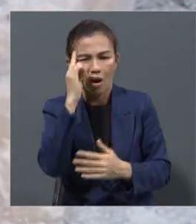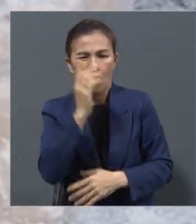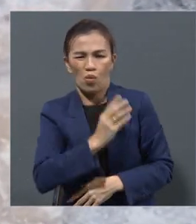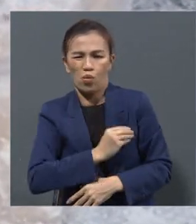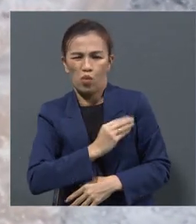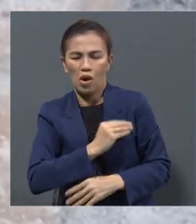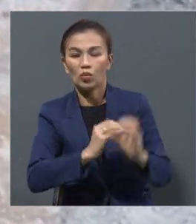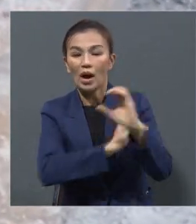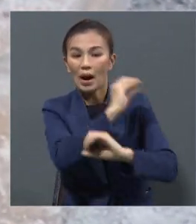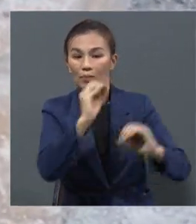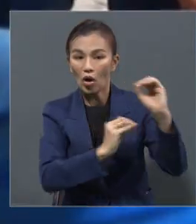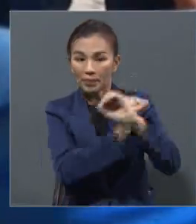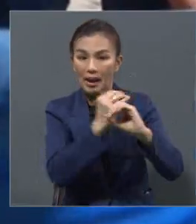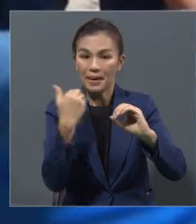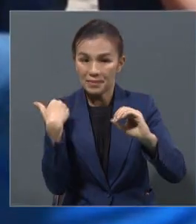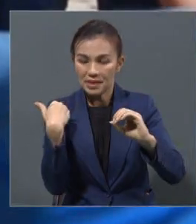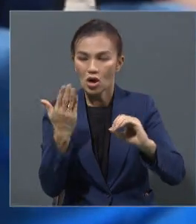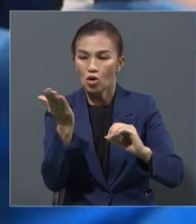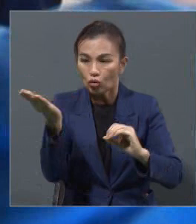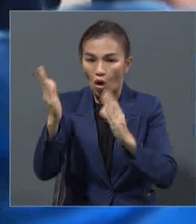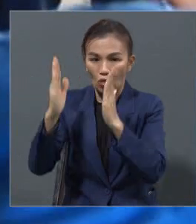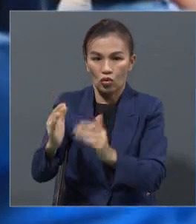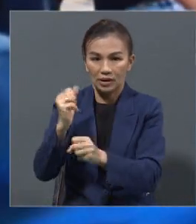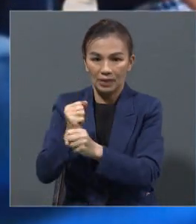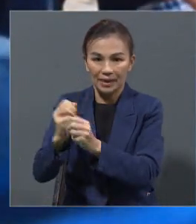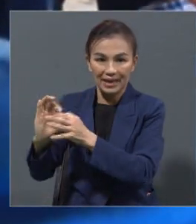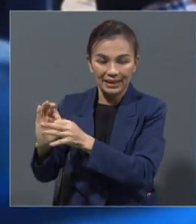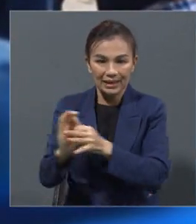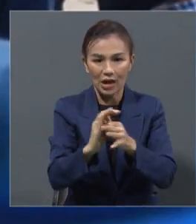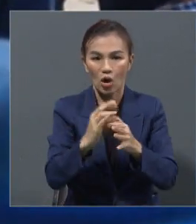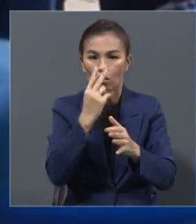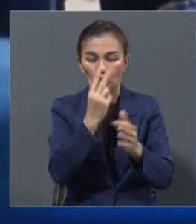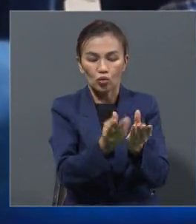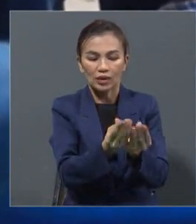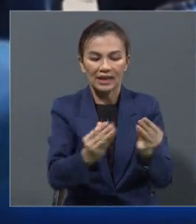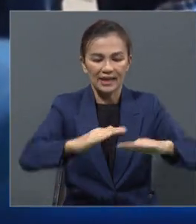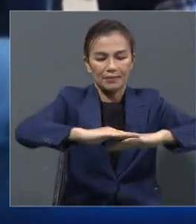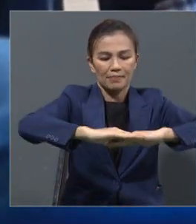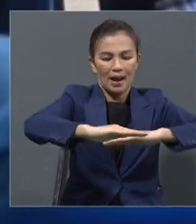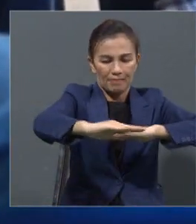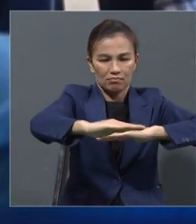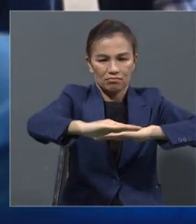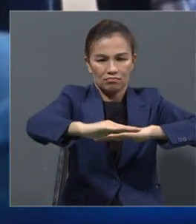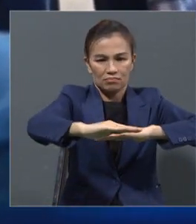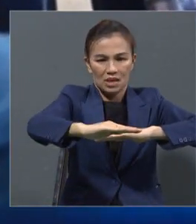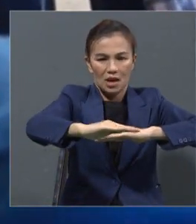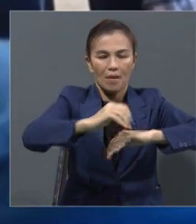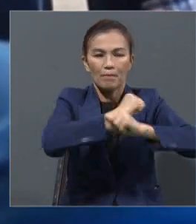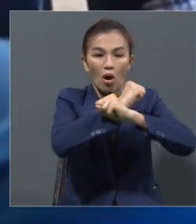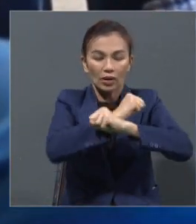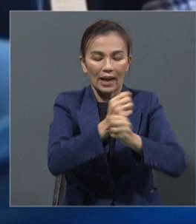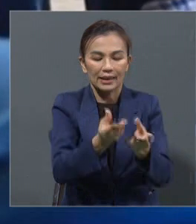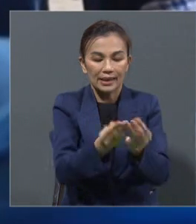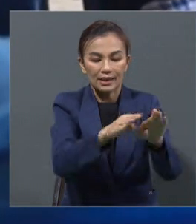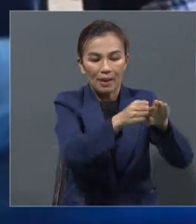เรื่องความปลอดภัยอยู่นะอยากจะให้หน่วยงานที่เกี่ยวข้องเนี่ยมาบดอัดพื้นดินลูกรังให้มันเรียบเพื่อไม่ให้ดินเหนียวสังเคราะห์ที่